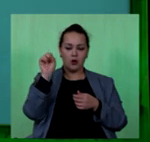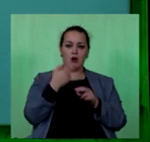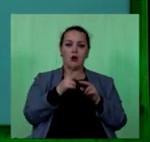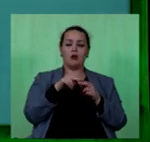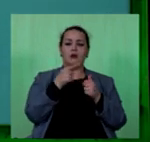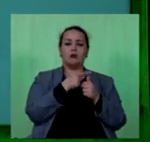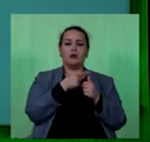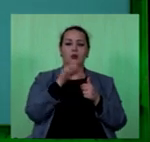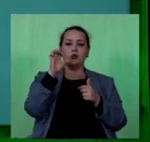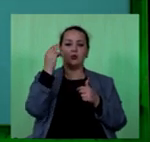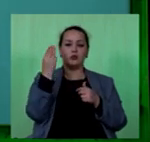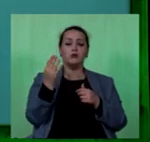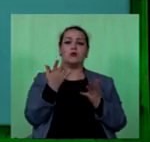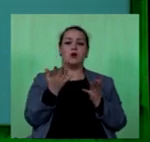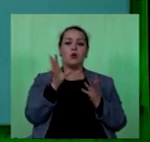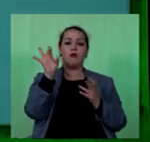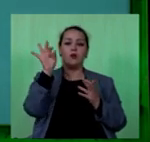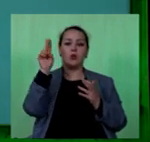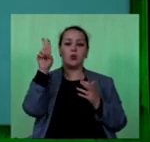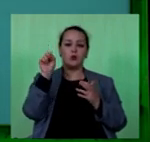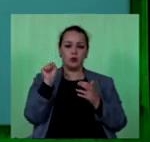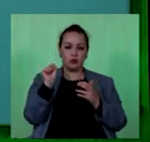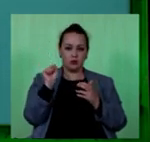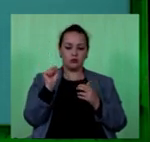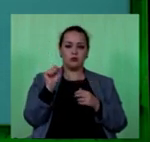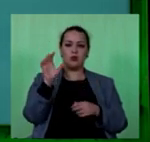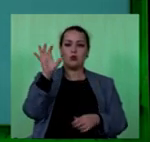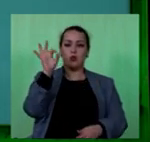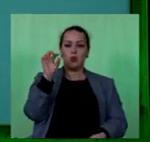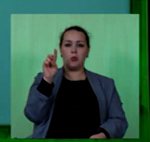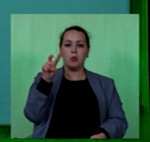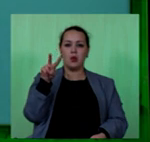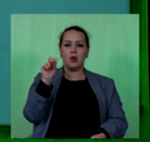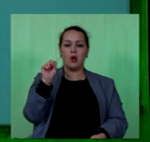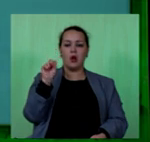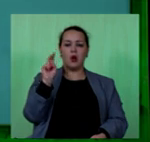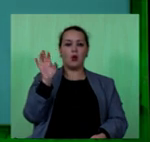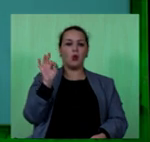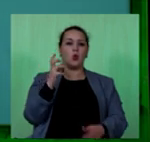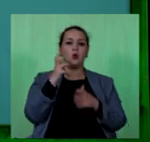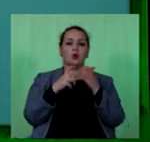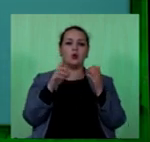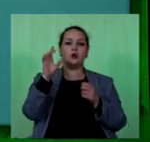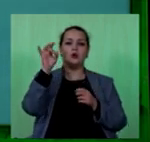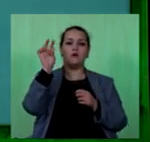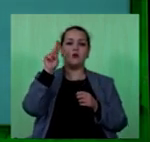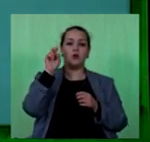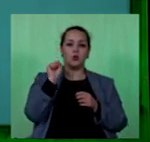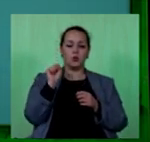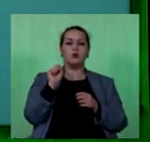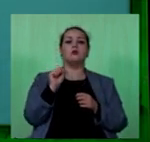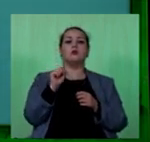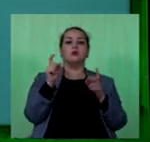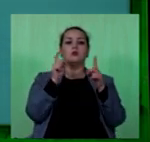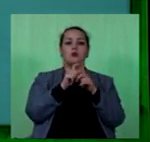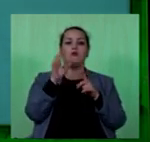существительное какого рода облака что облако среднего рода в данном случае слово облака